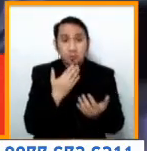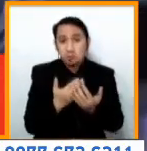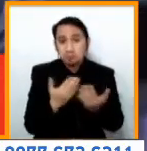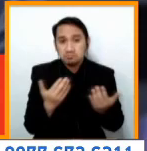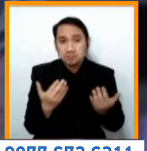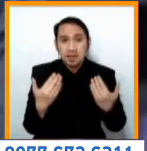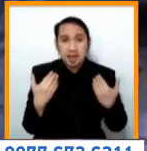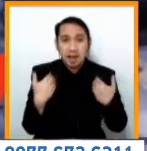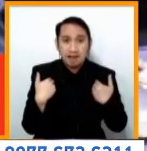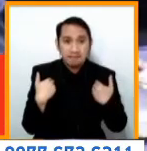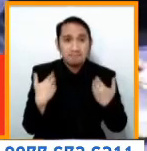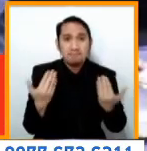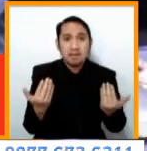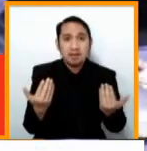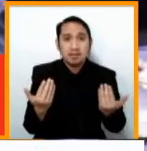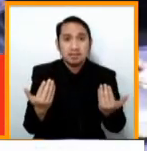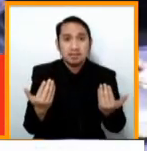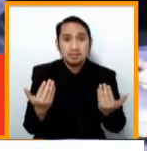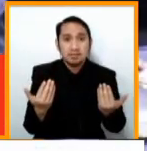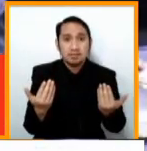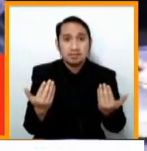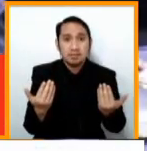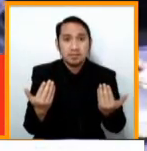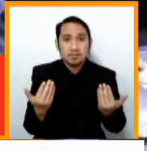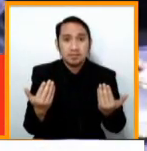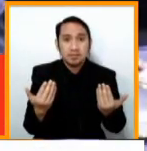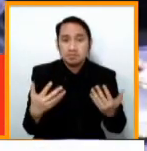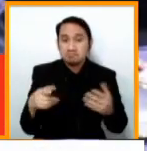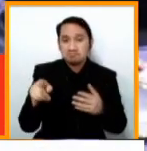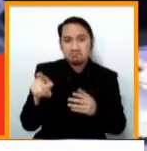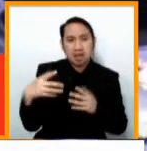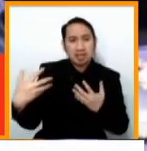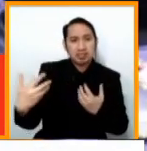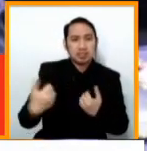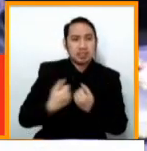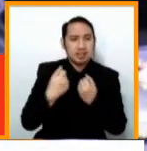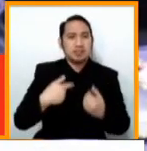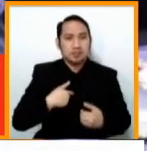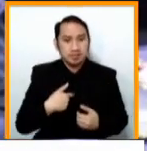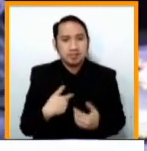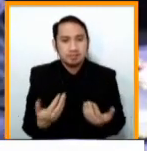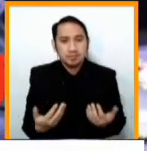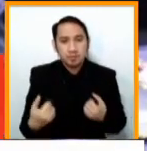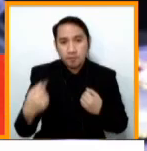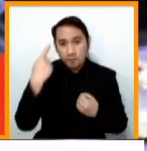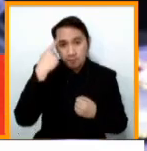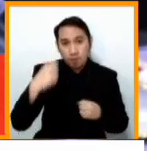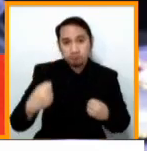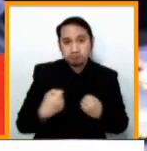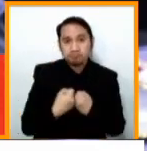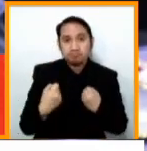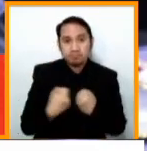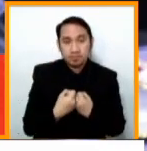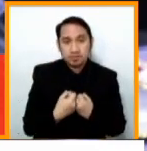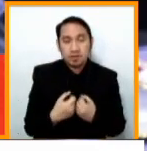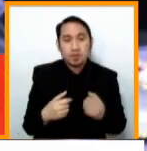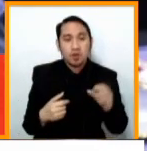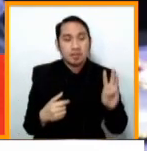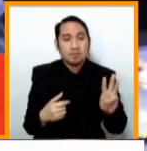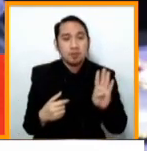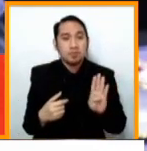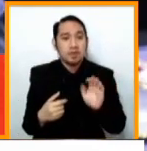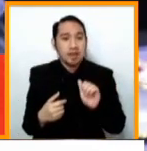Ogas want to challenge me and in the ring for the WBA